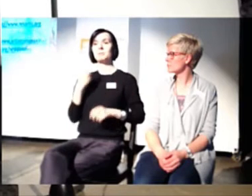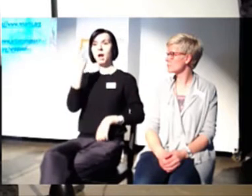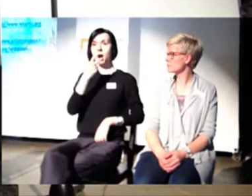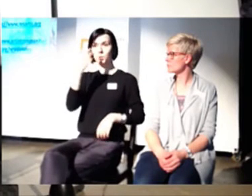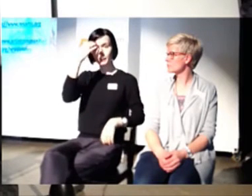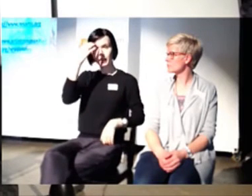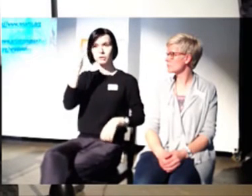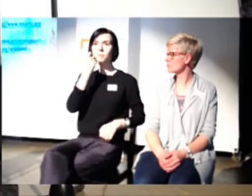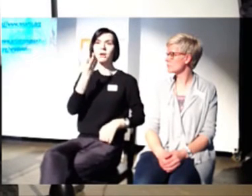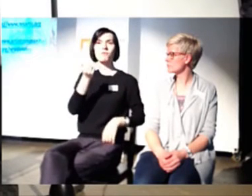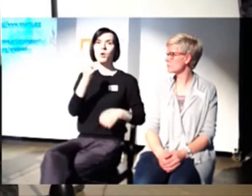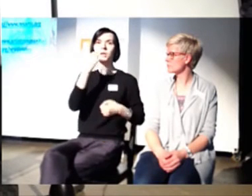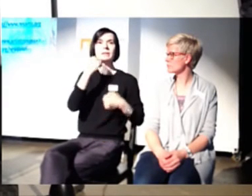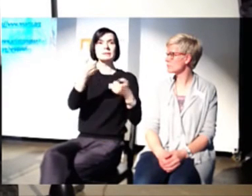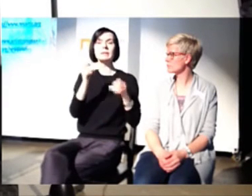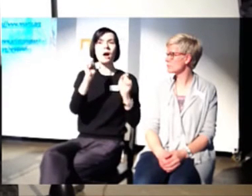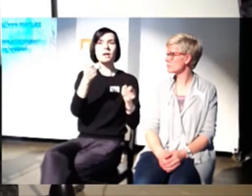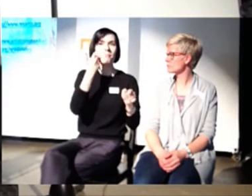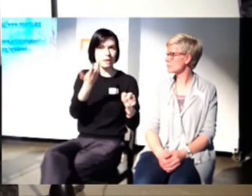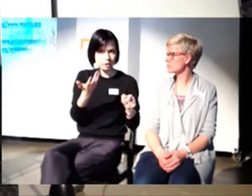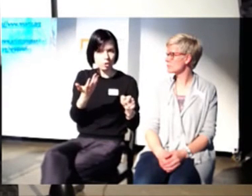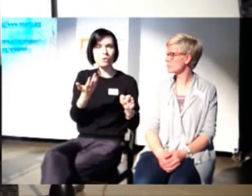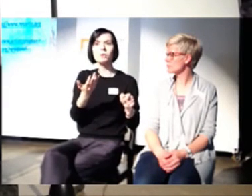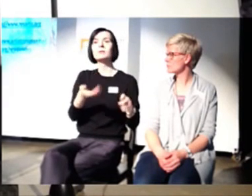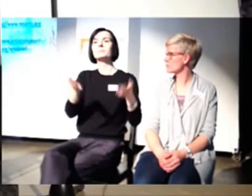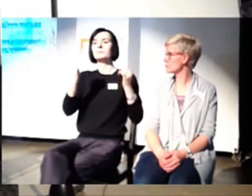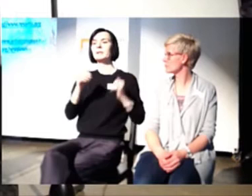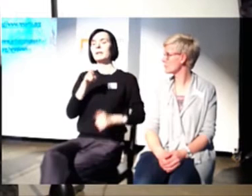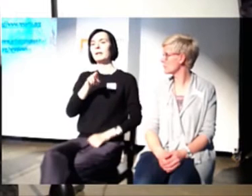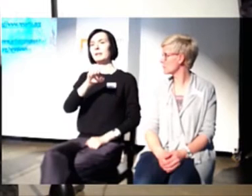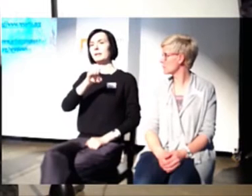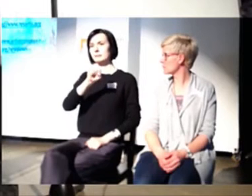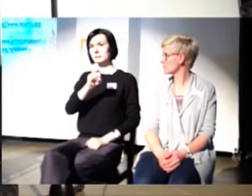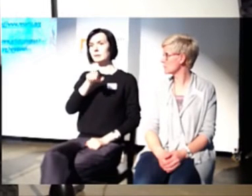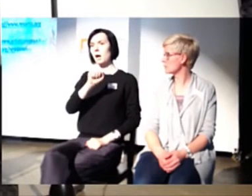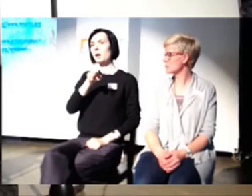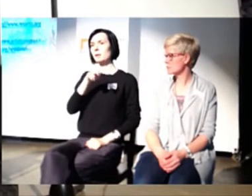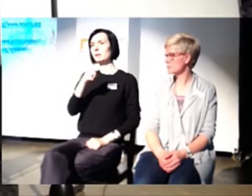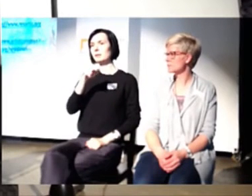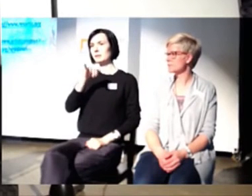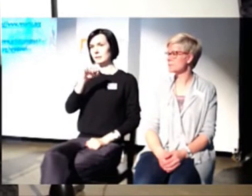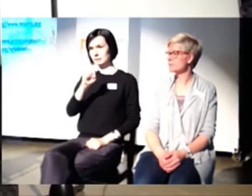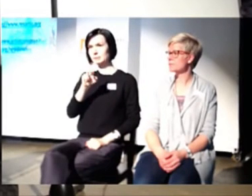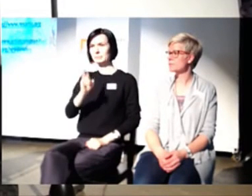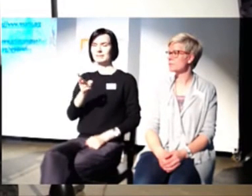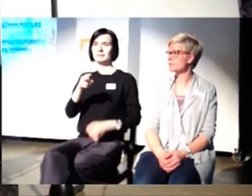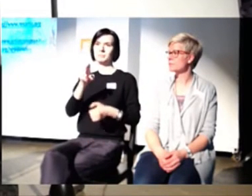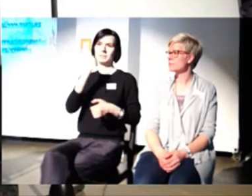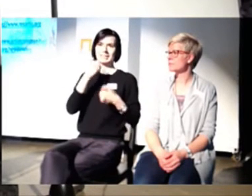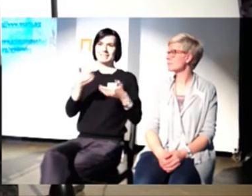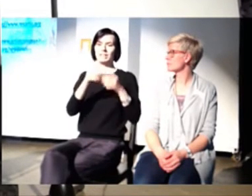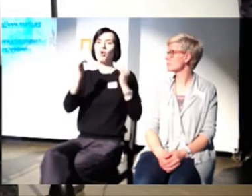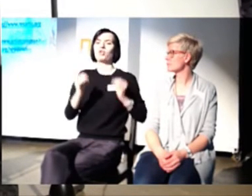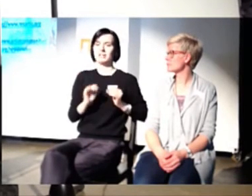hakuaikoja. ResArtis oli tosiaan organisaatioiden verkosto, mutta sieltäkin löytyy hakuaikoja.